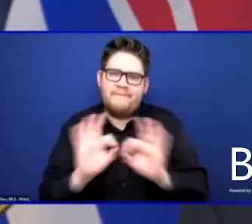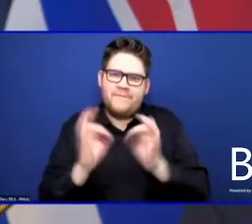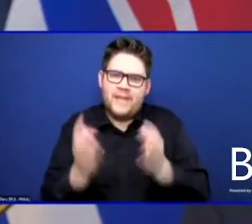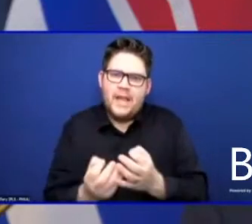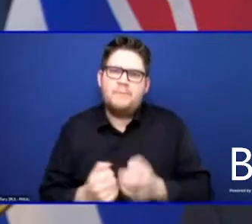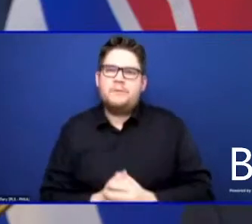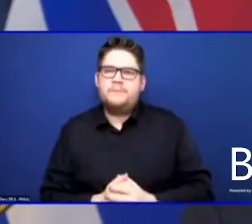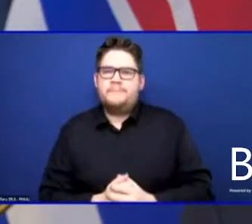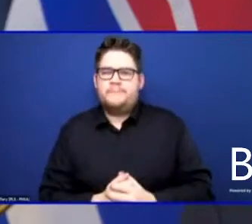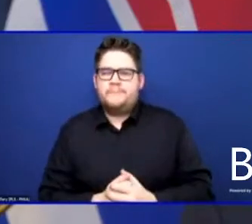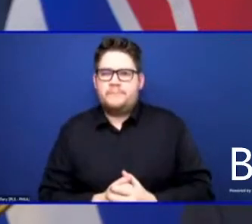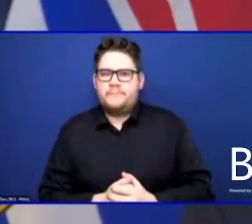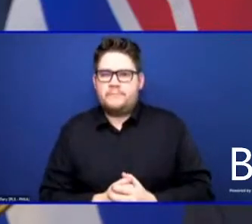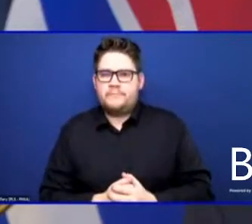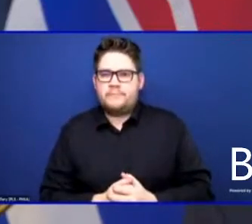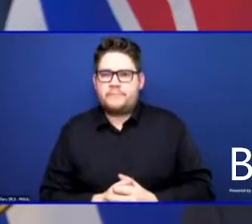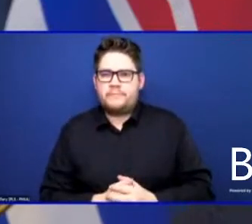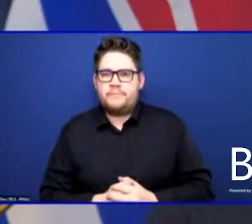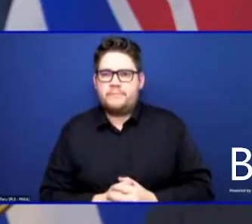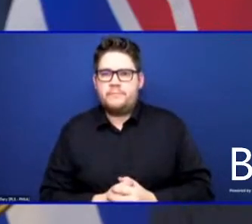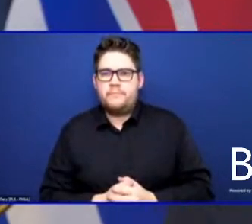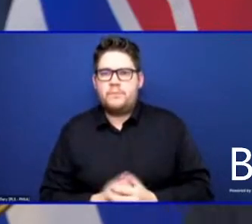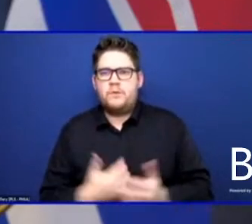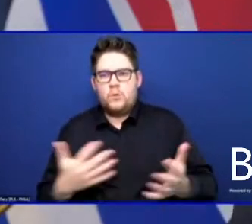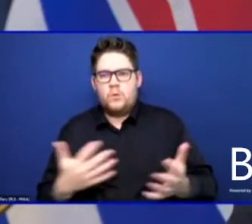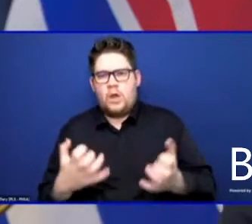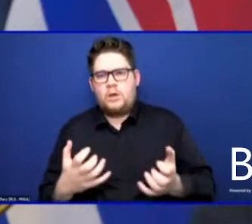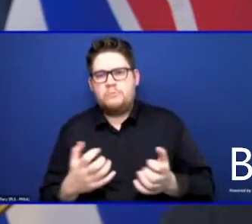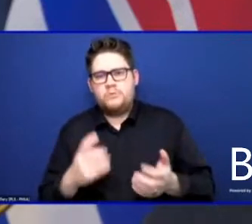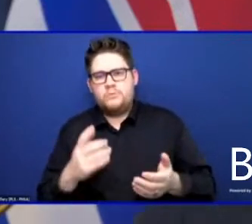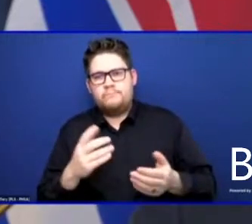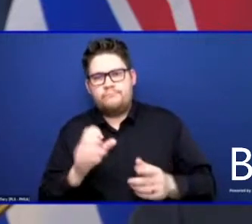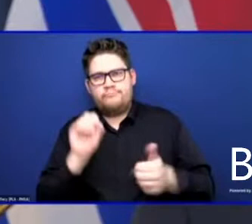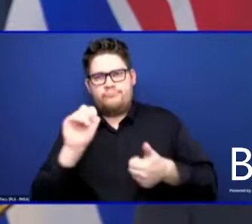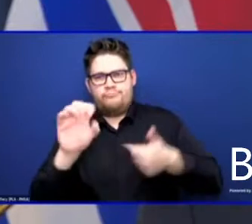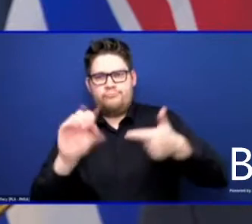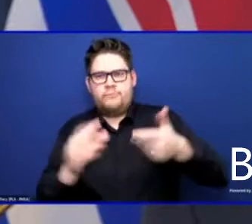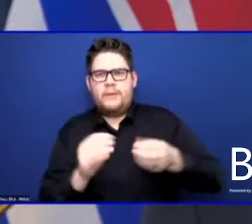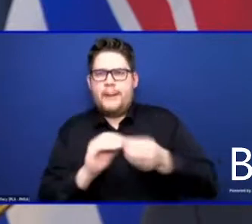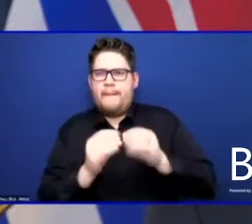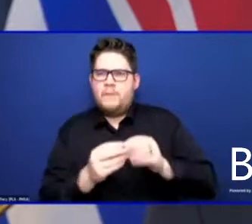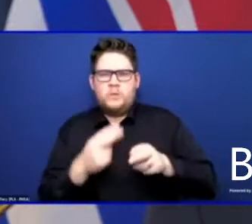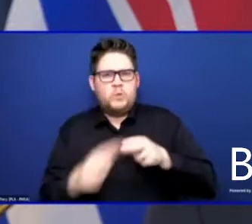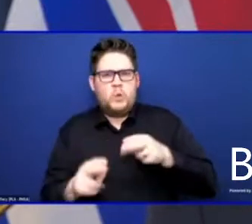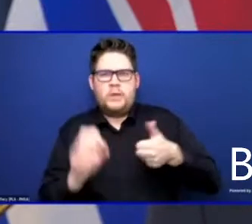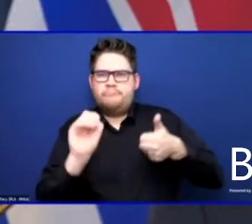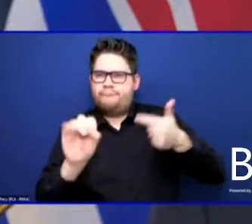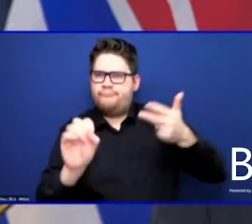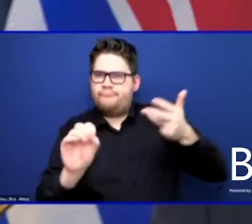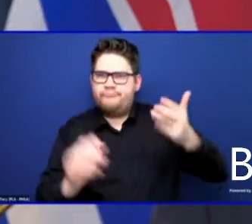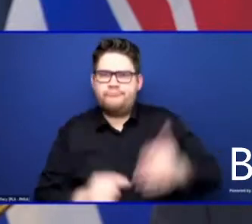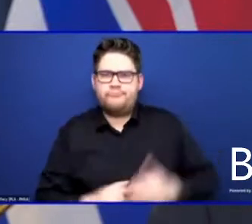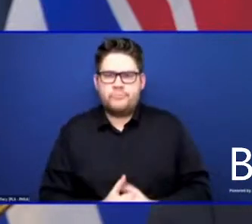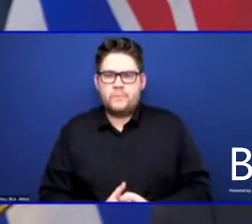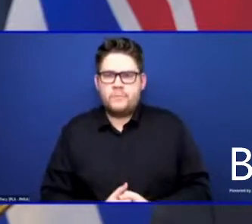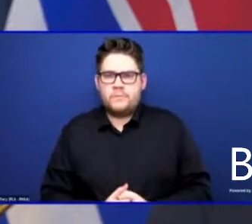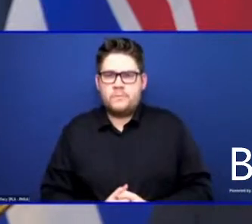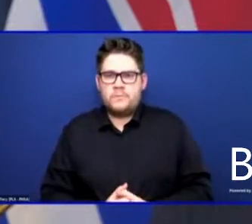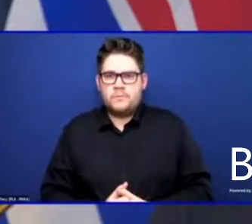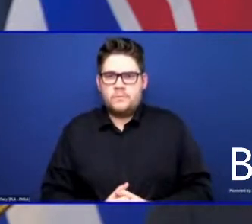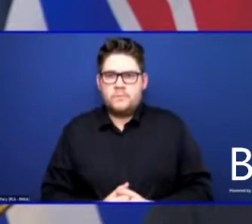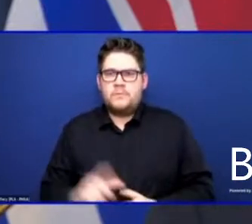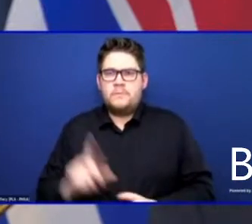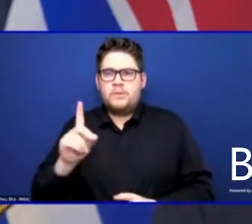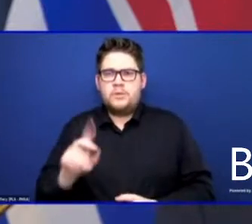省呢 note 目前累 with 计已 respect 经 to 到了 vaccines, I'll 11 just 万 be very brief today, 6075 个人 that, 其中呢 as Dr. 两岸 Henry 是 said, 301个新增